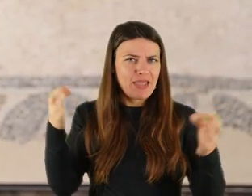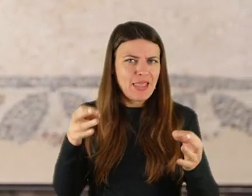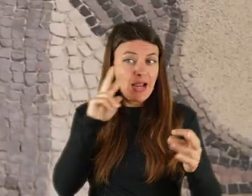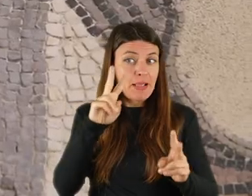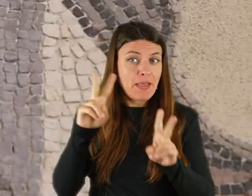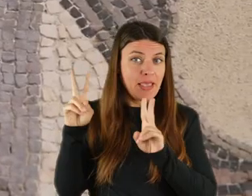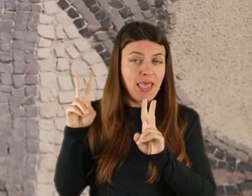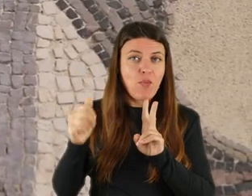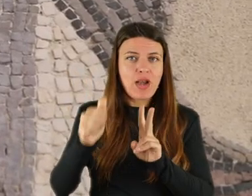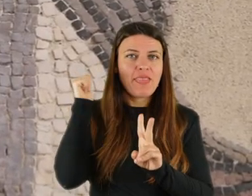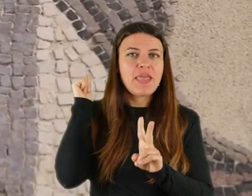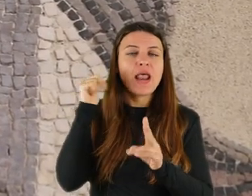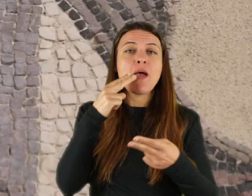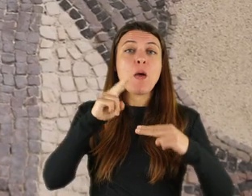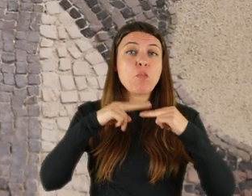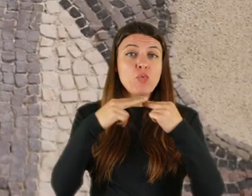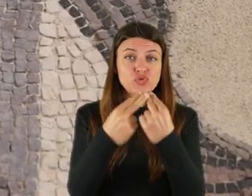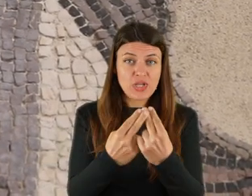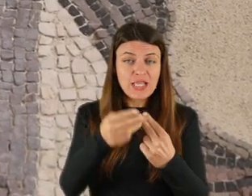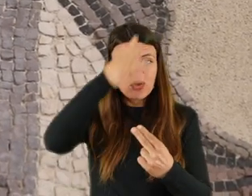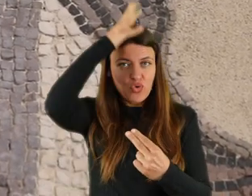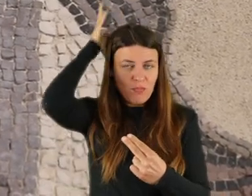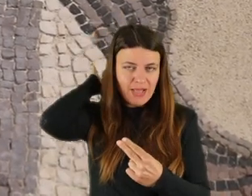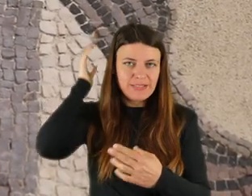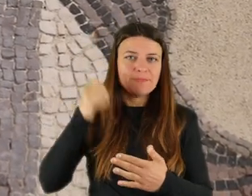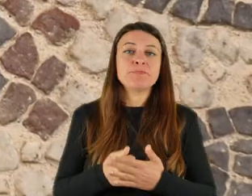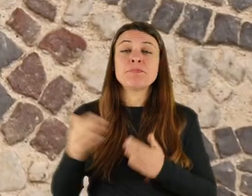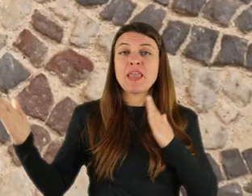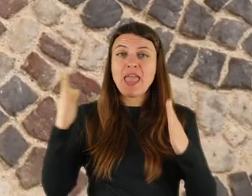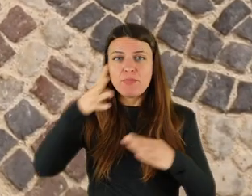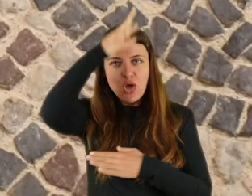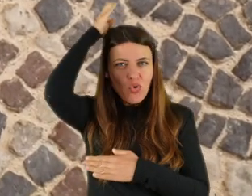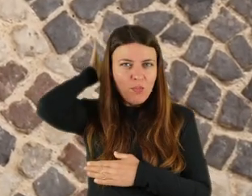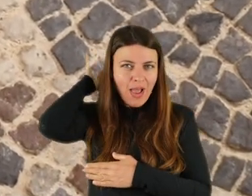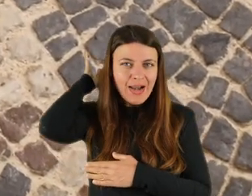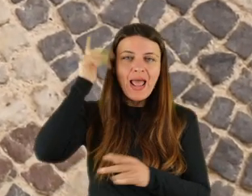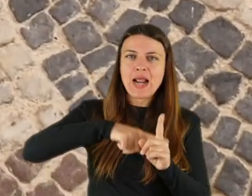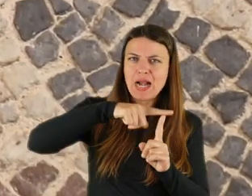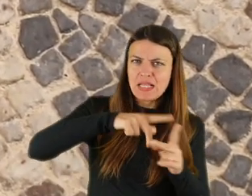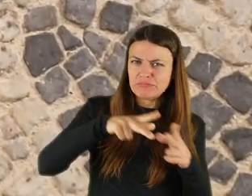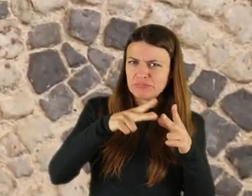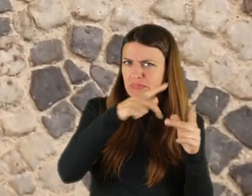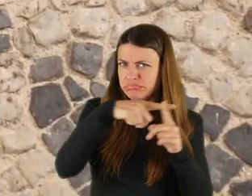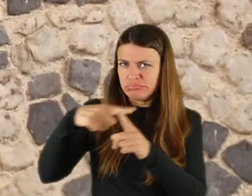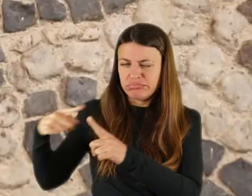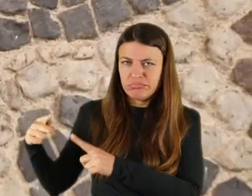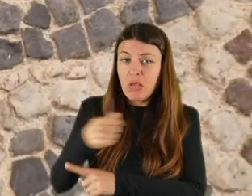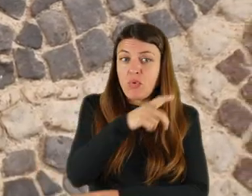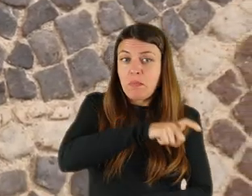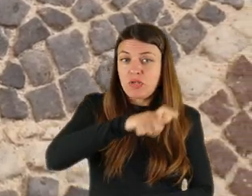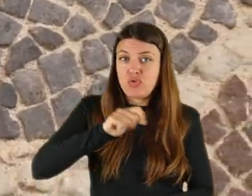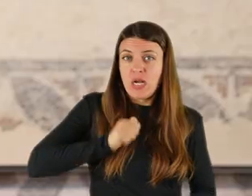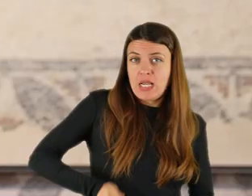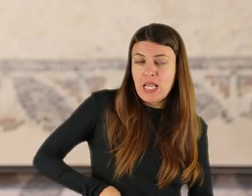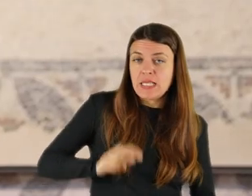els mosaics romans. En època romana hi havia diferents classes socials, gent més rica i gent més pobra.